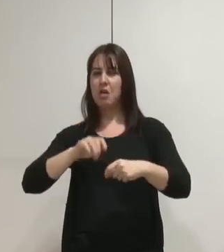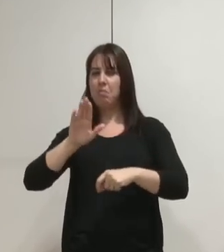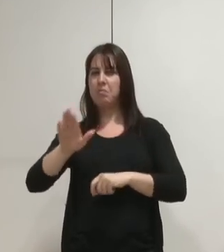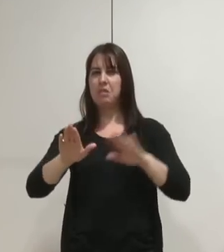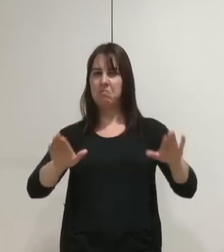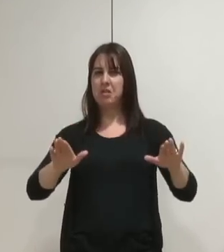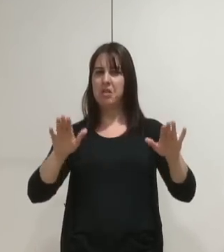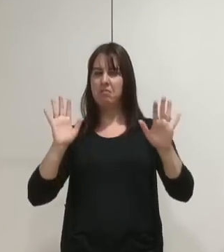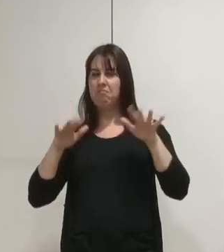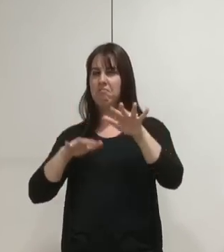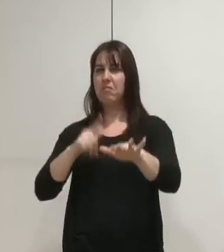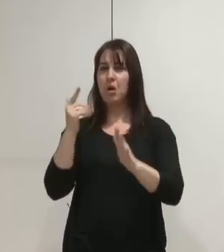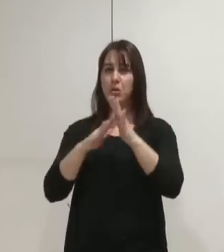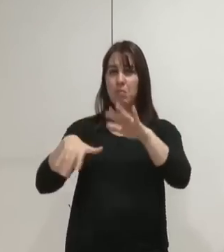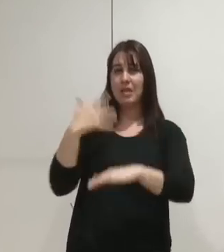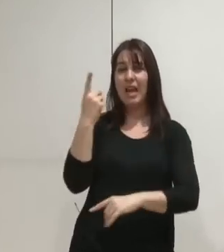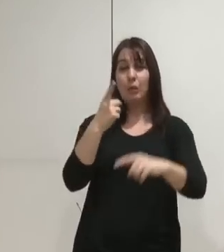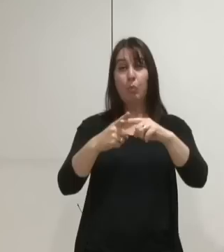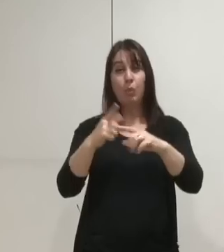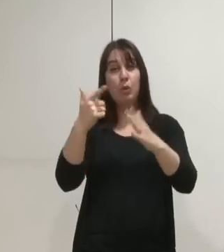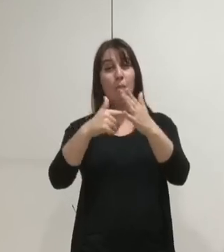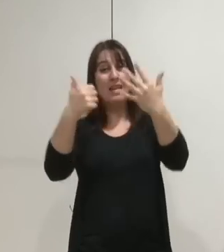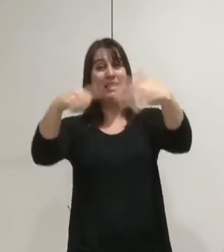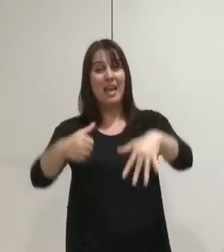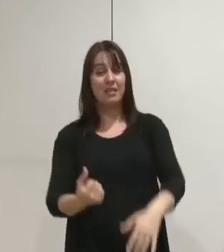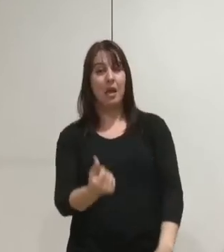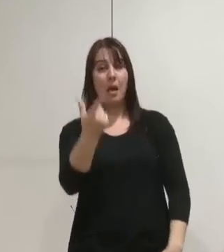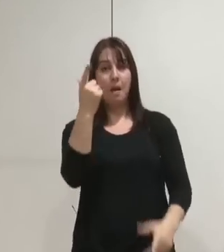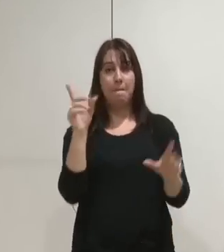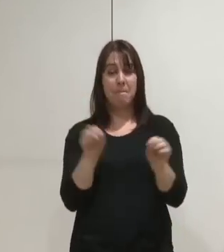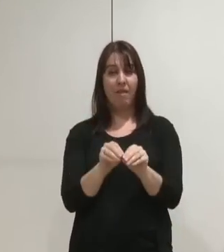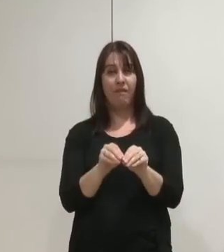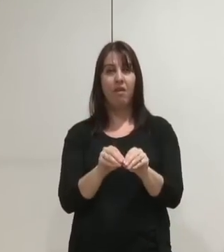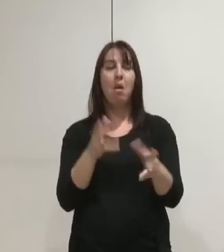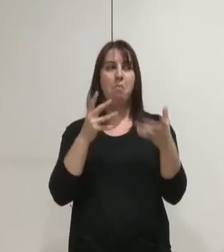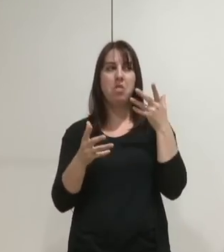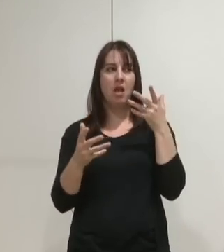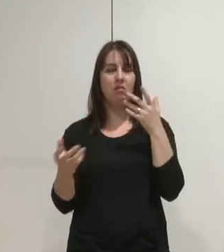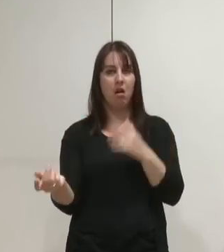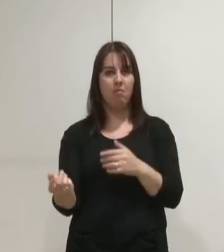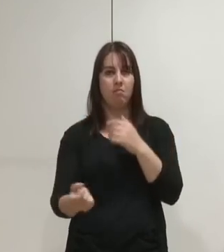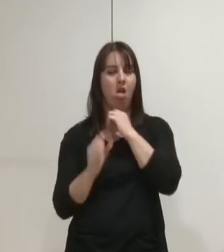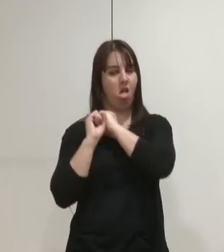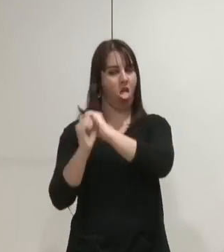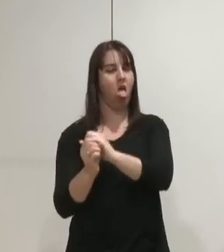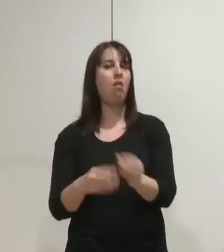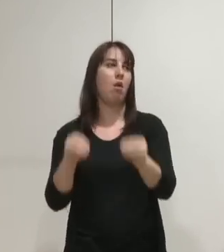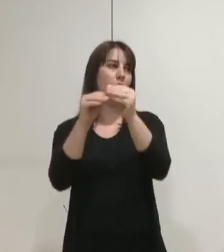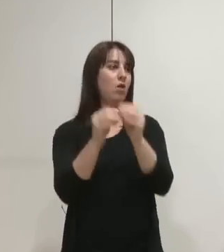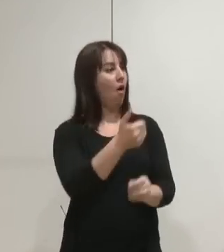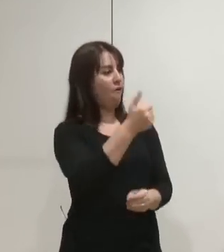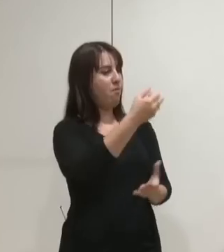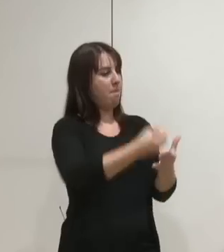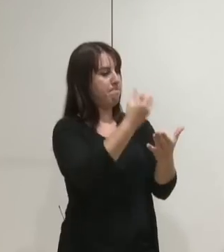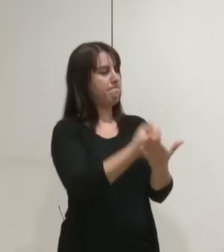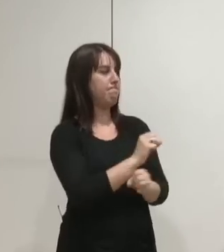les manifestations de 2015 et 2016 ne soit pas une contrainte supplémentaire voilà à vous maintenant d'apporter les